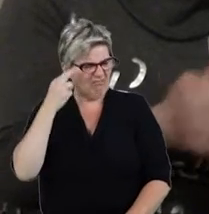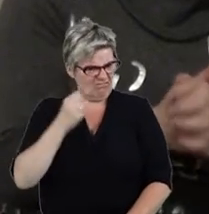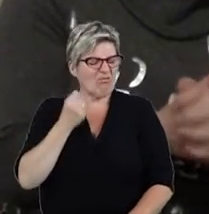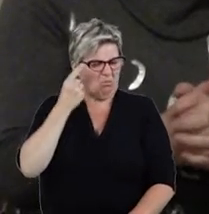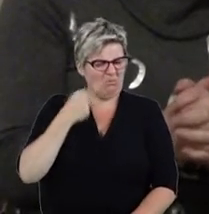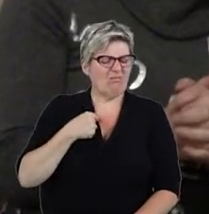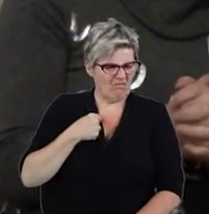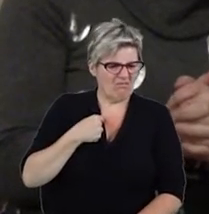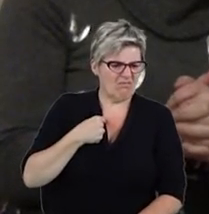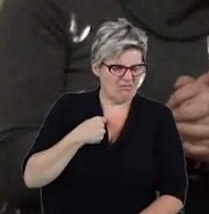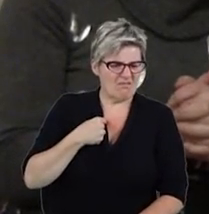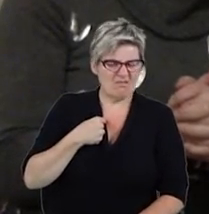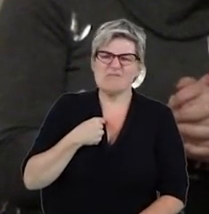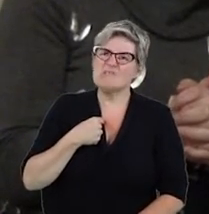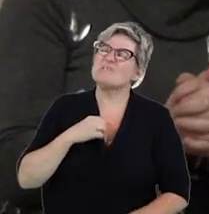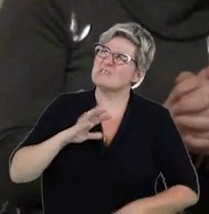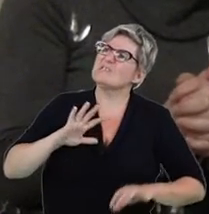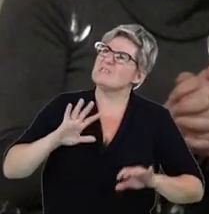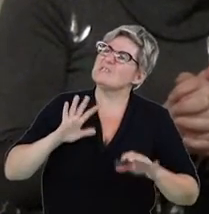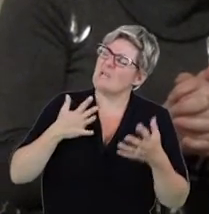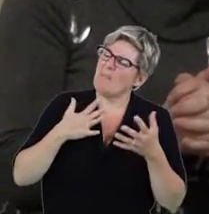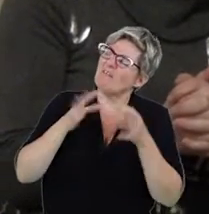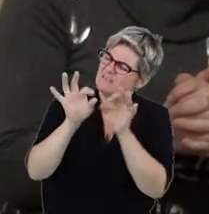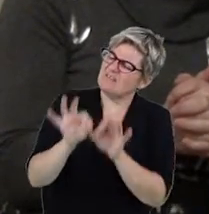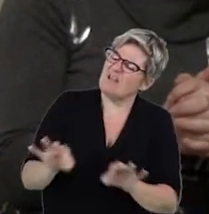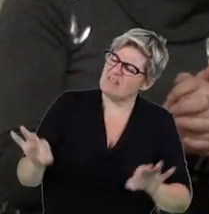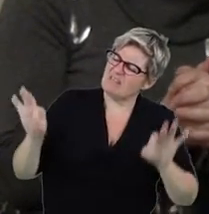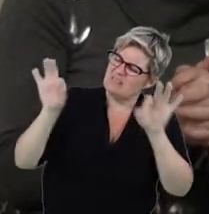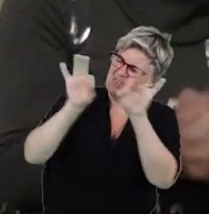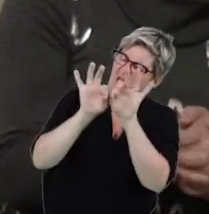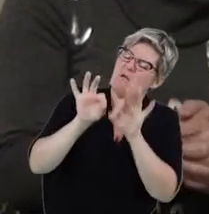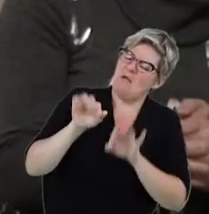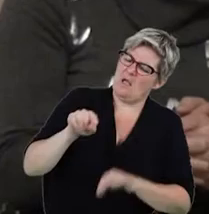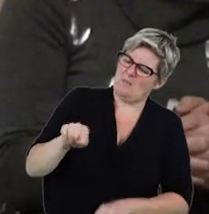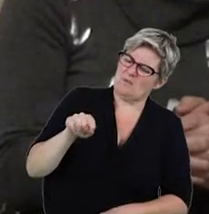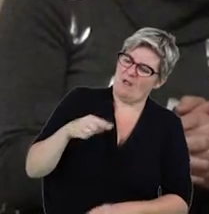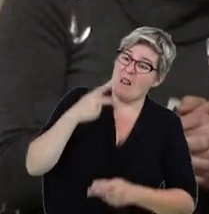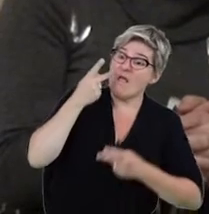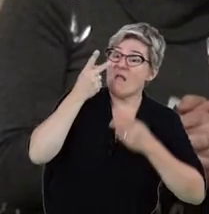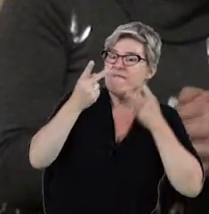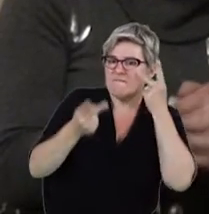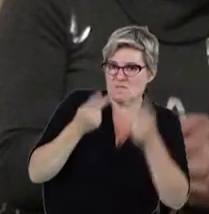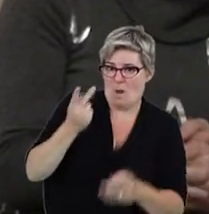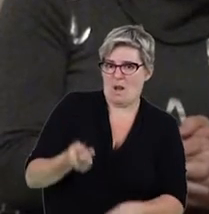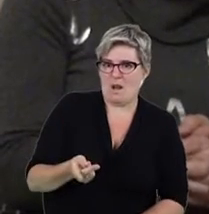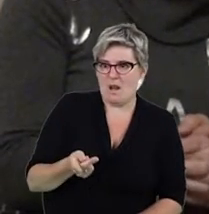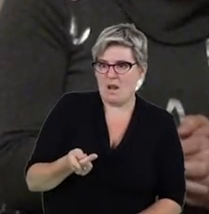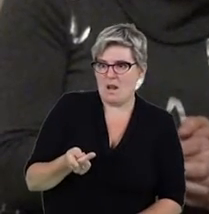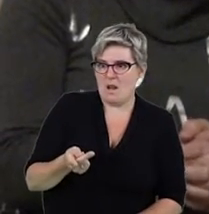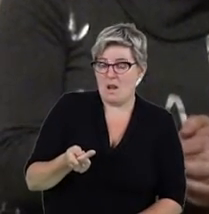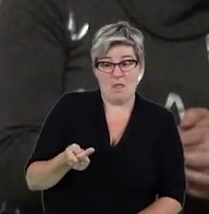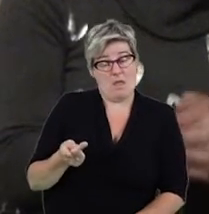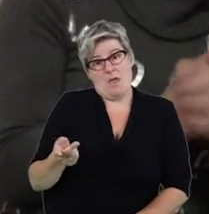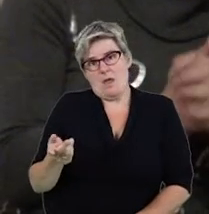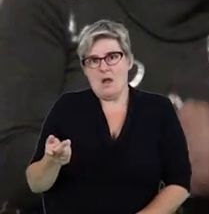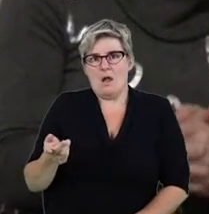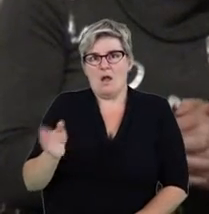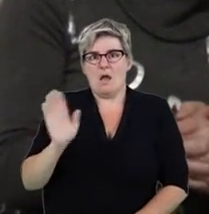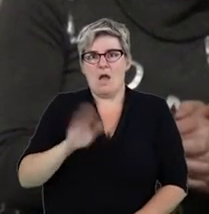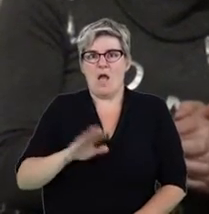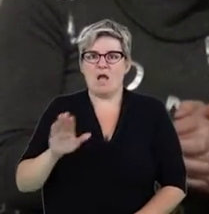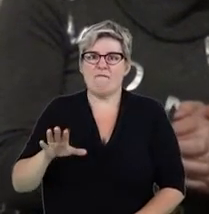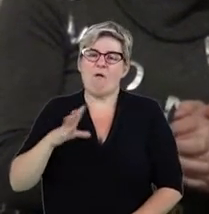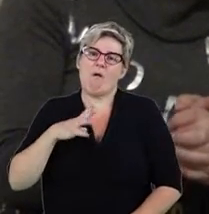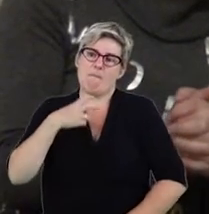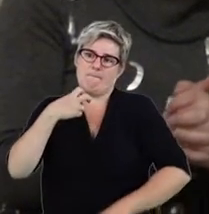là, ça m'a fait réaliser comment c'est important le visuel. Un enfant